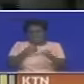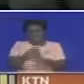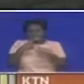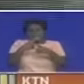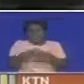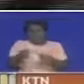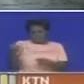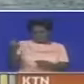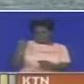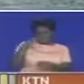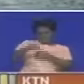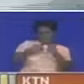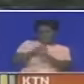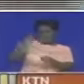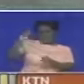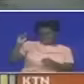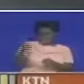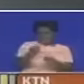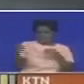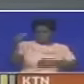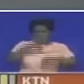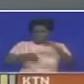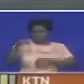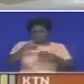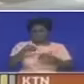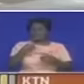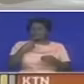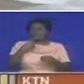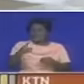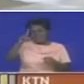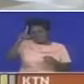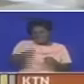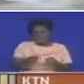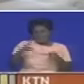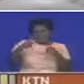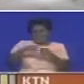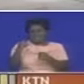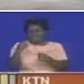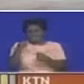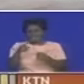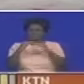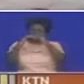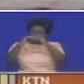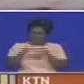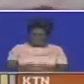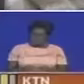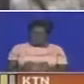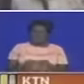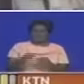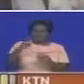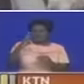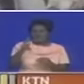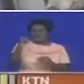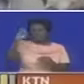za mwaka jana, Wakenya waliweza kuchangisha pakiti 100,060 pekee, hii ikiwa ni upungufu wa pakiti